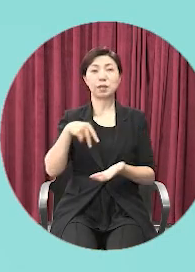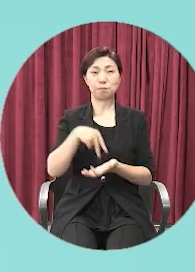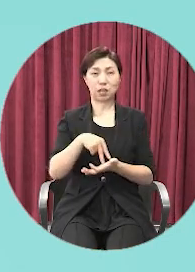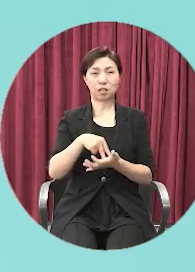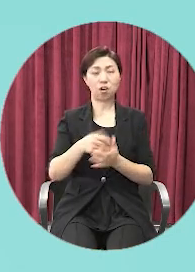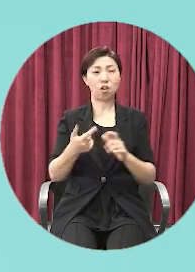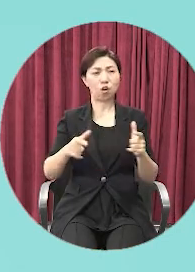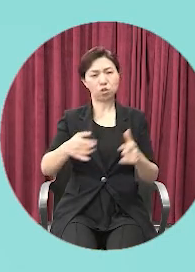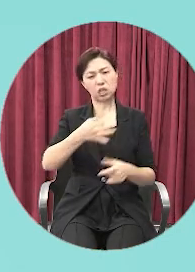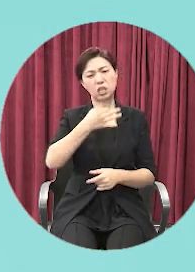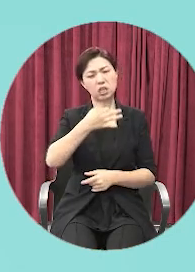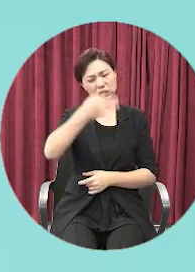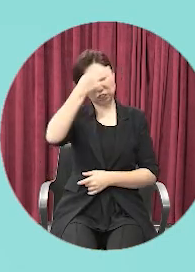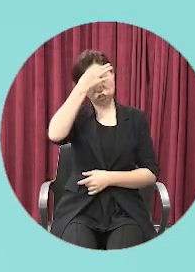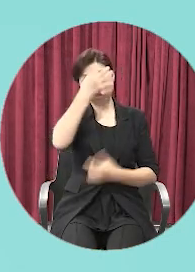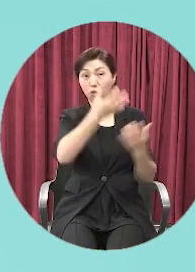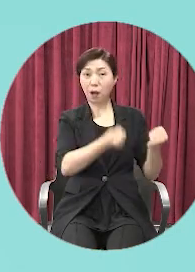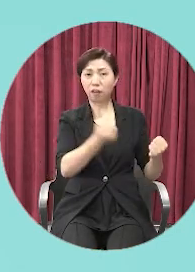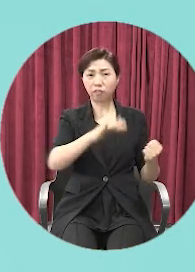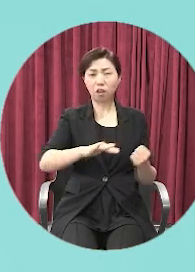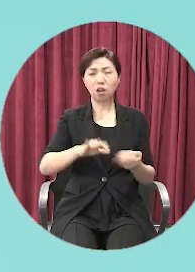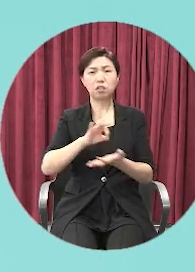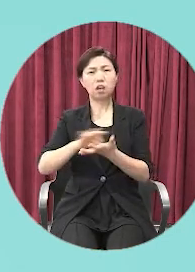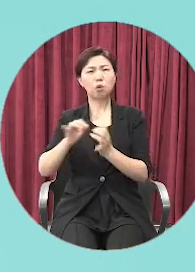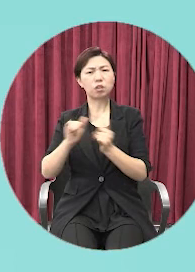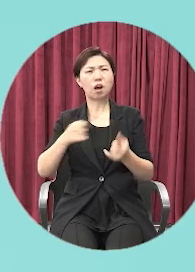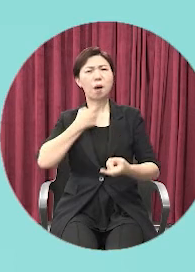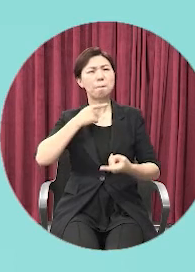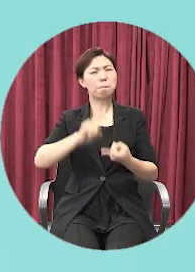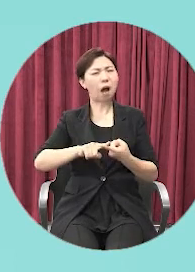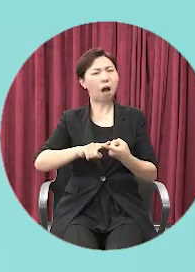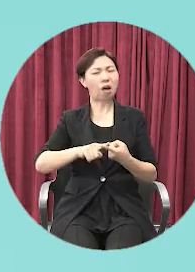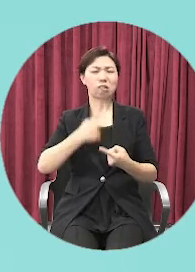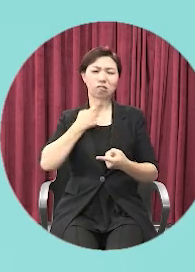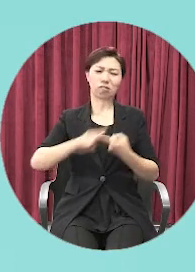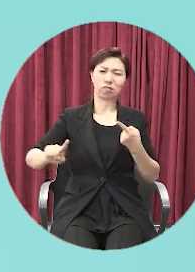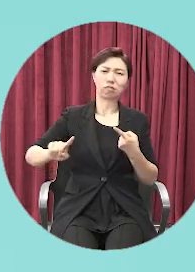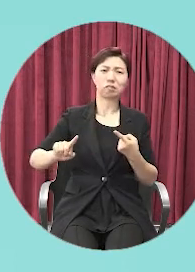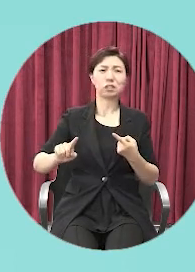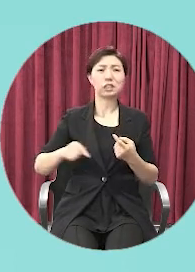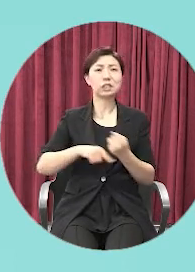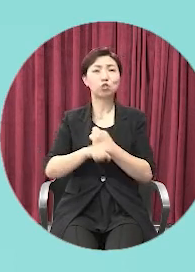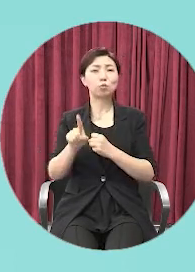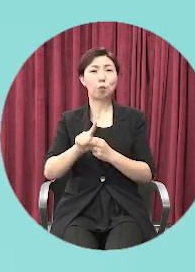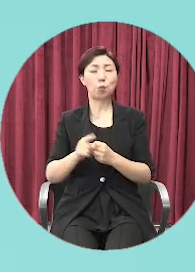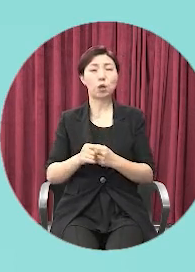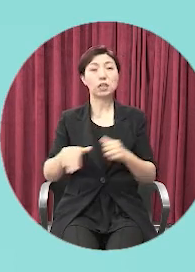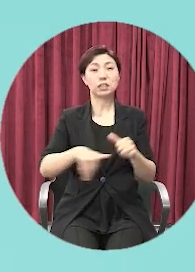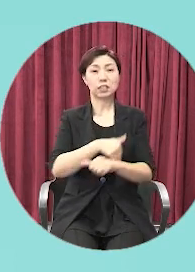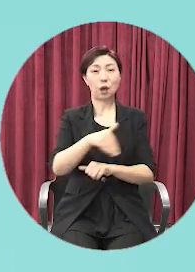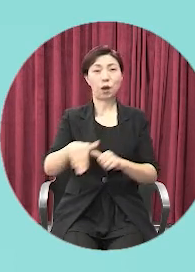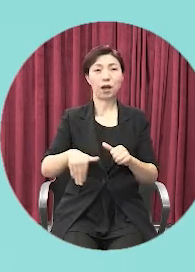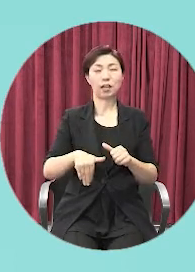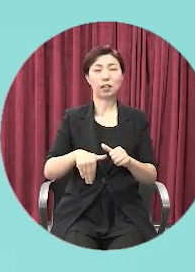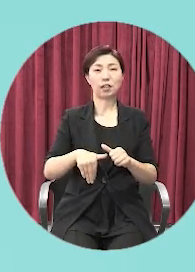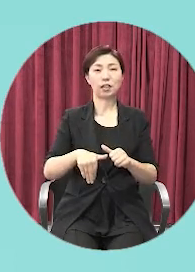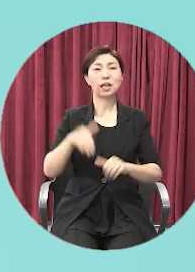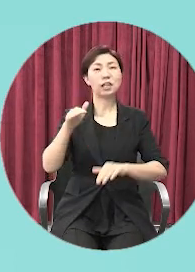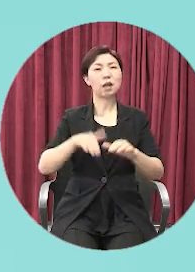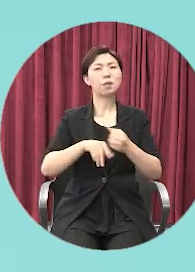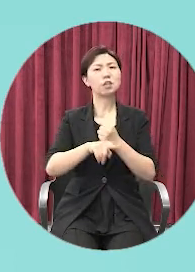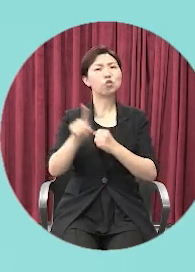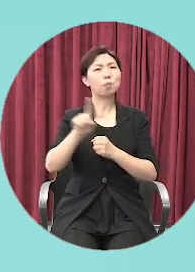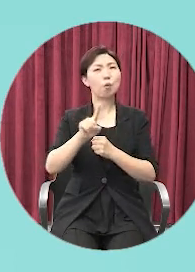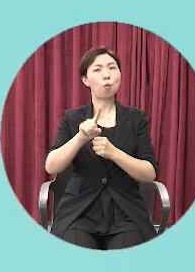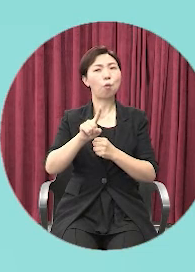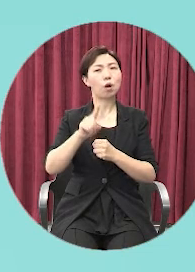왜 수요자는 만족하지 못하나? 이런 많은 제반이 돼 있는데 왜 현장에서 이렇게 차이가 있을까라는 질문을 스스로